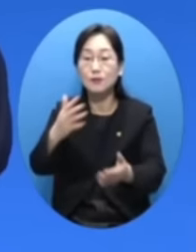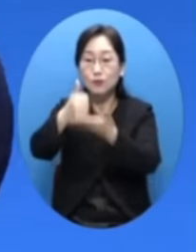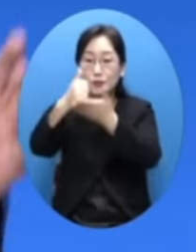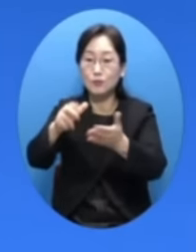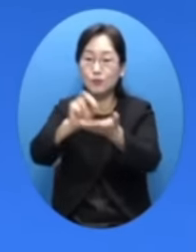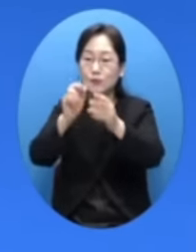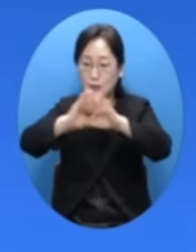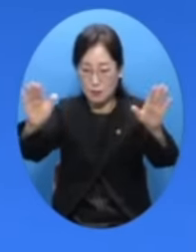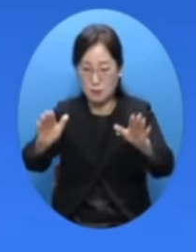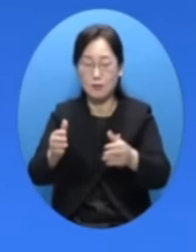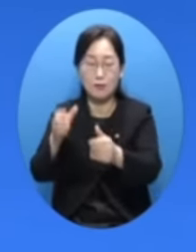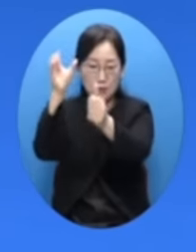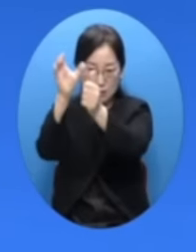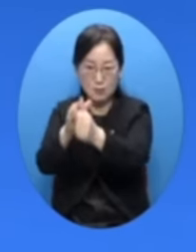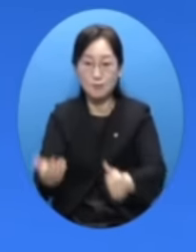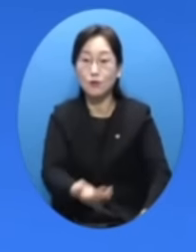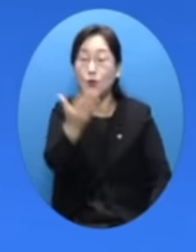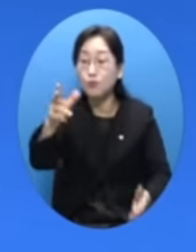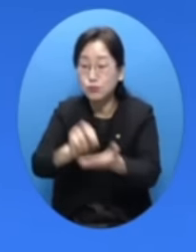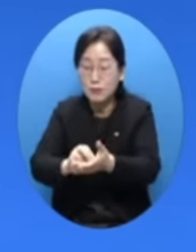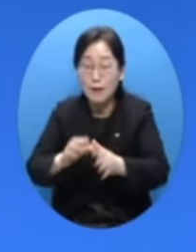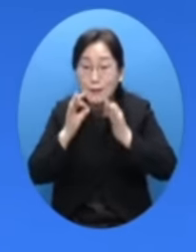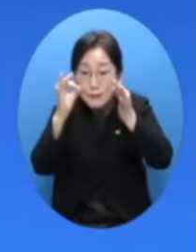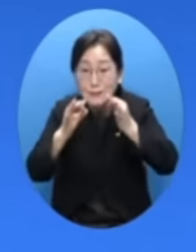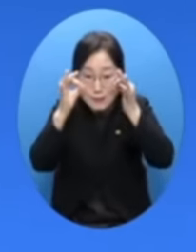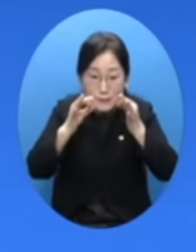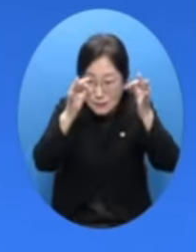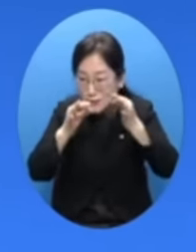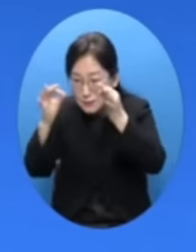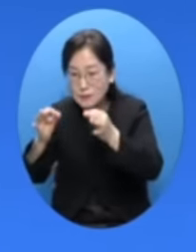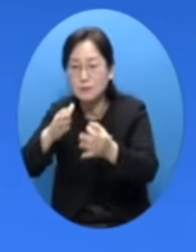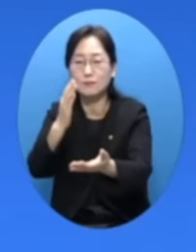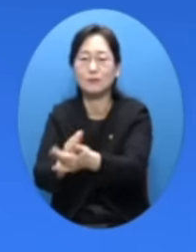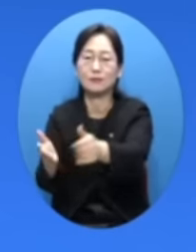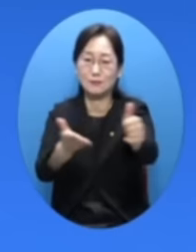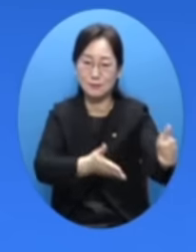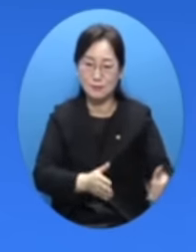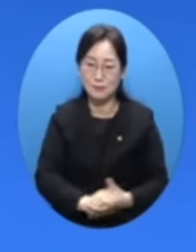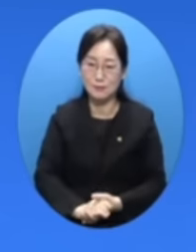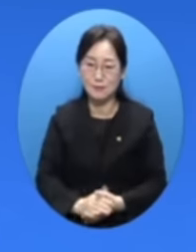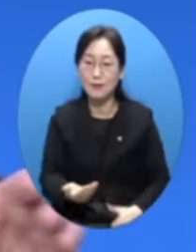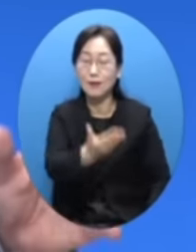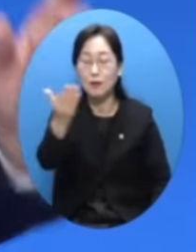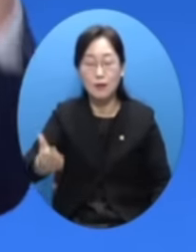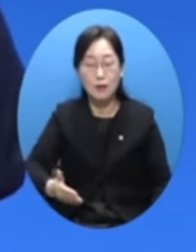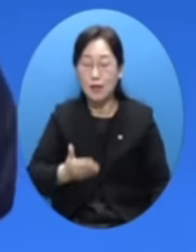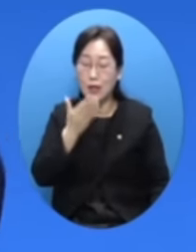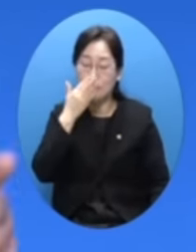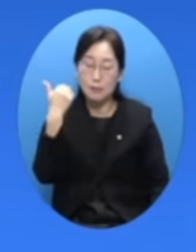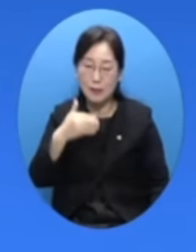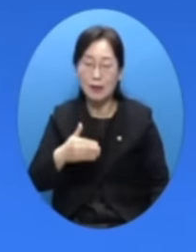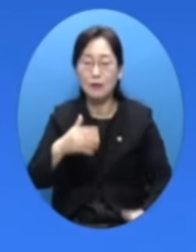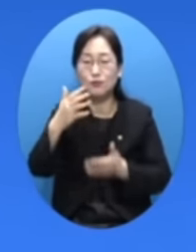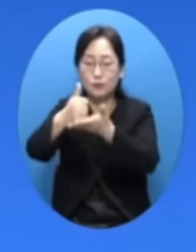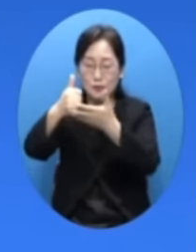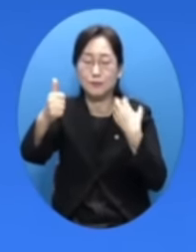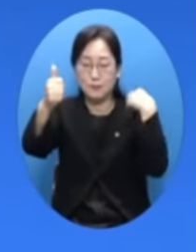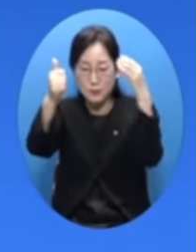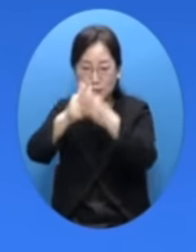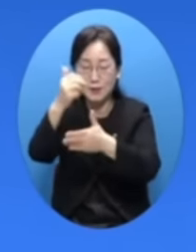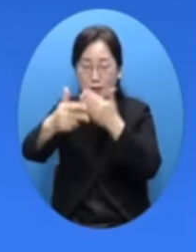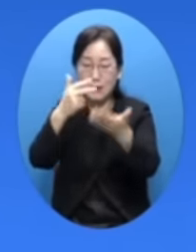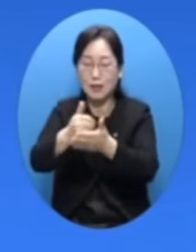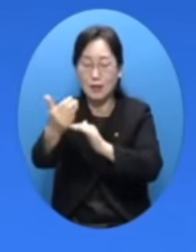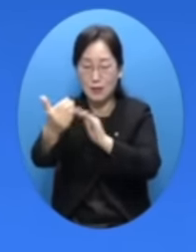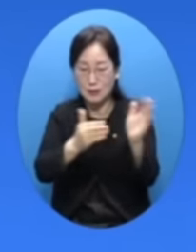문제를 해결해 주시는데 여러분이 문제를 해결하려고 이리 뛰고 저리 뛰고 하지 않게 되기를 바랍니다. 여러분은 할 수 없습니다. 주님이 하십니다. 야훼 이레의